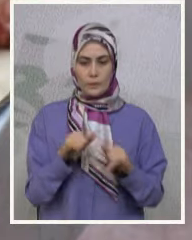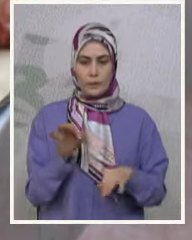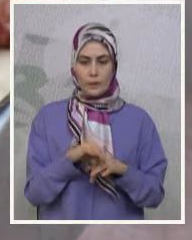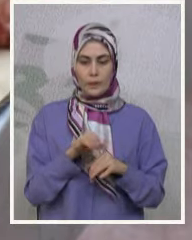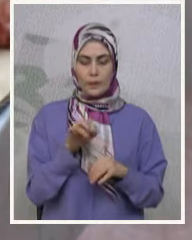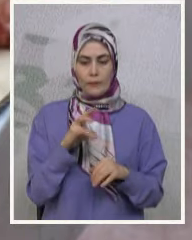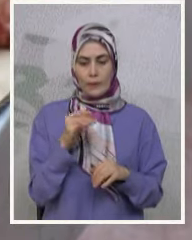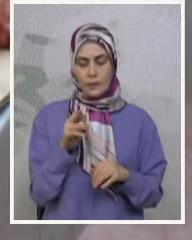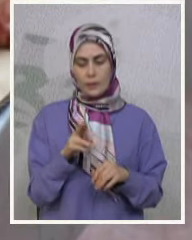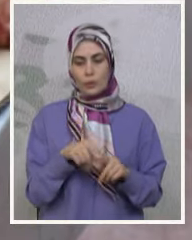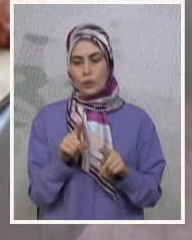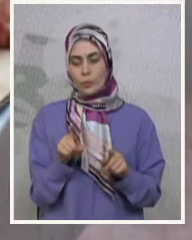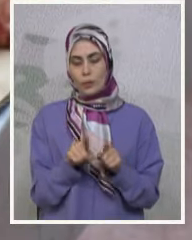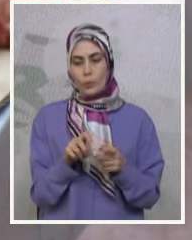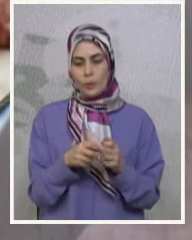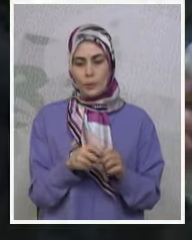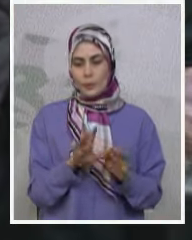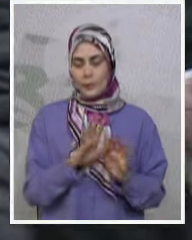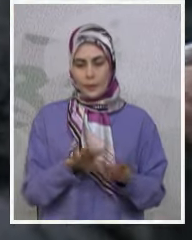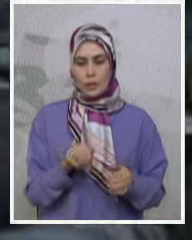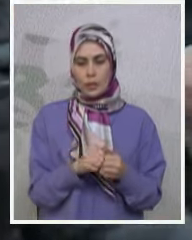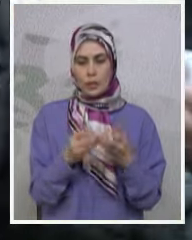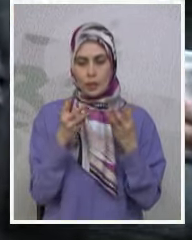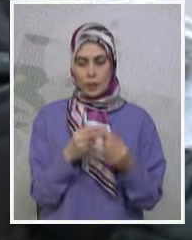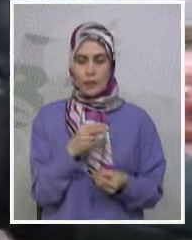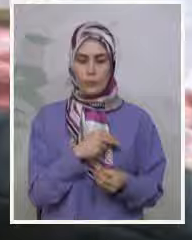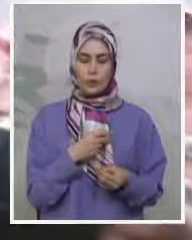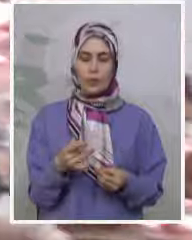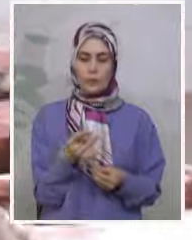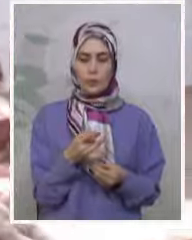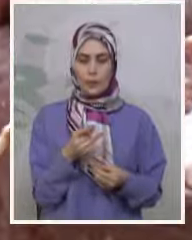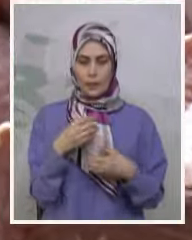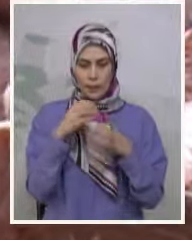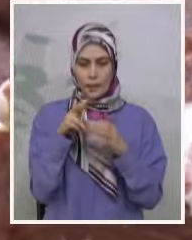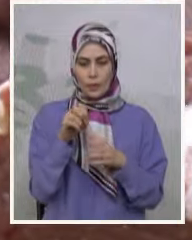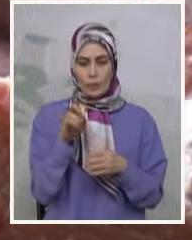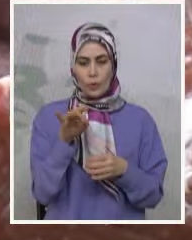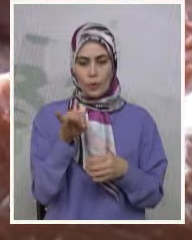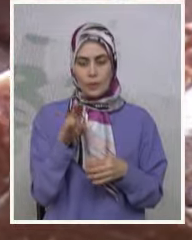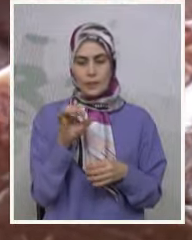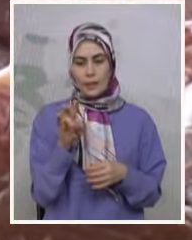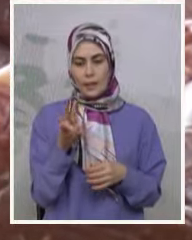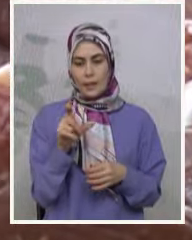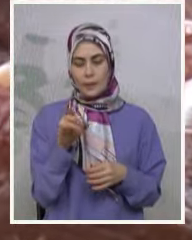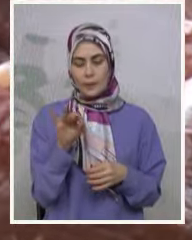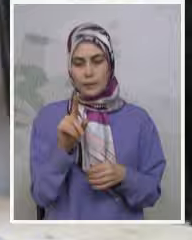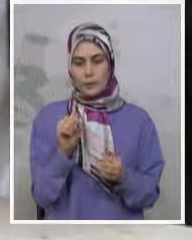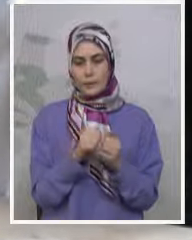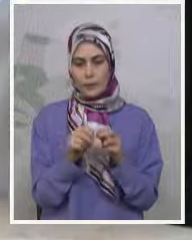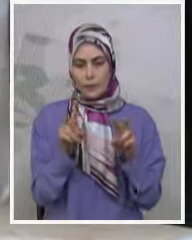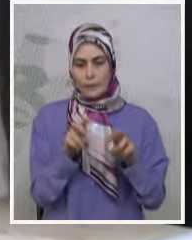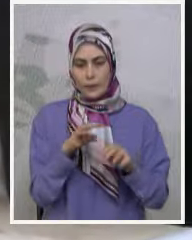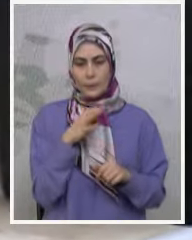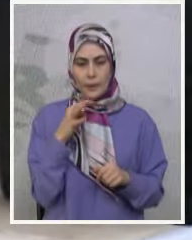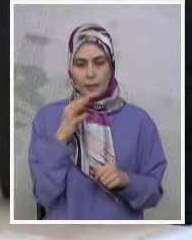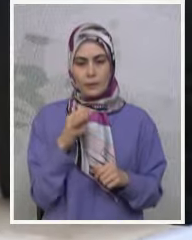генерализованная инфекция. Во избежание таких ситуаций ежедневно сотрудники республиканской лаборатории ветсанэкспертизы проводят проверку мясной